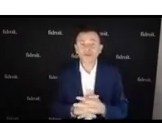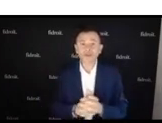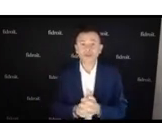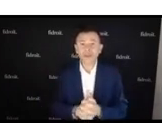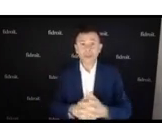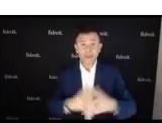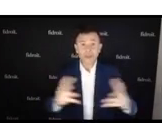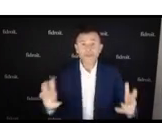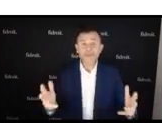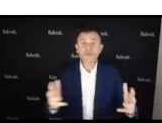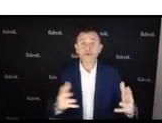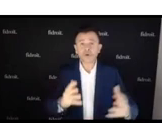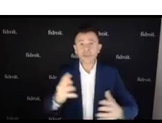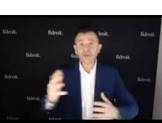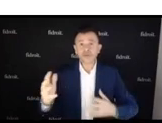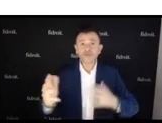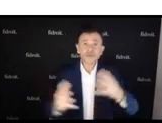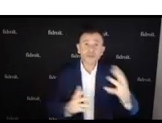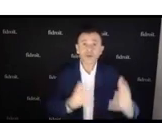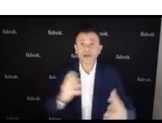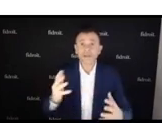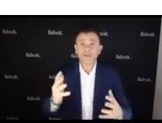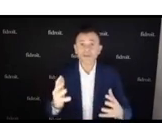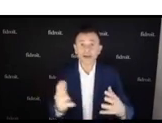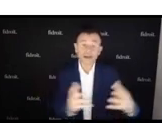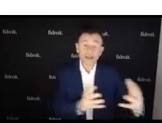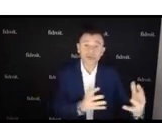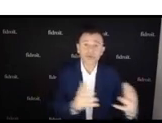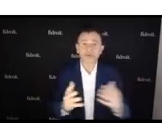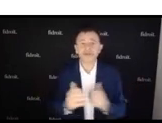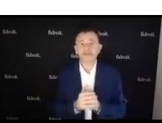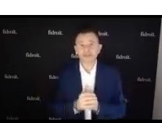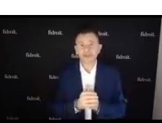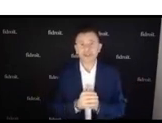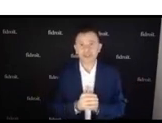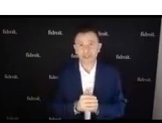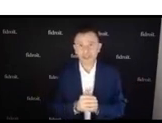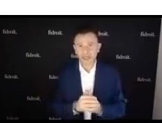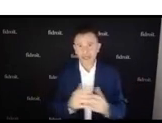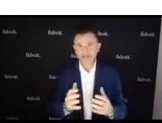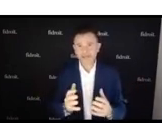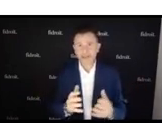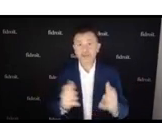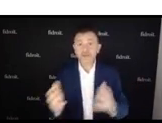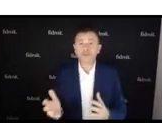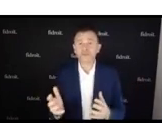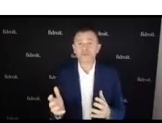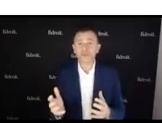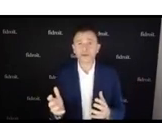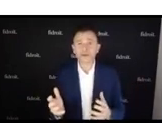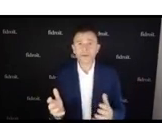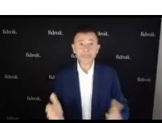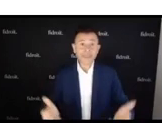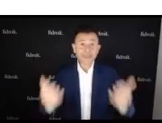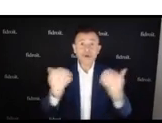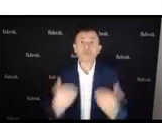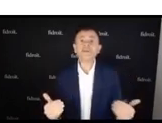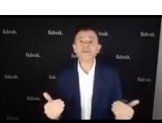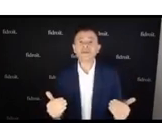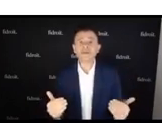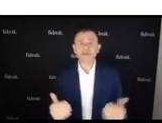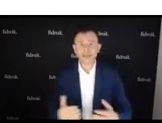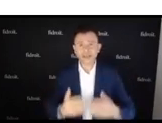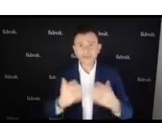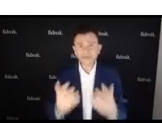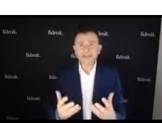comparativement à l'assurance vie, même s'il faut reconnaître que tout dépendra des contrats et donc des frais attachés à ces deux formules d'épargne. Et quand